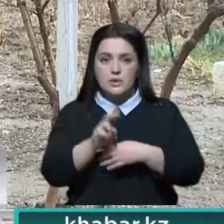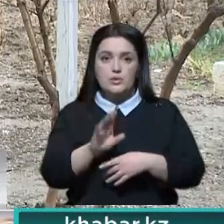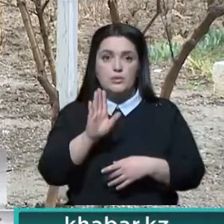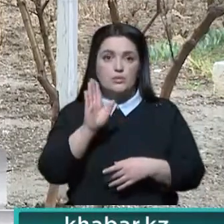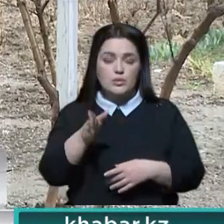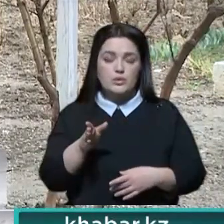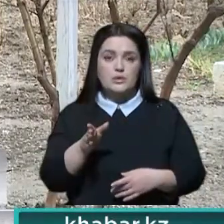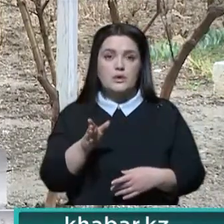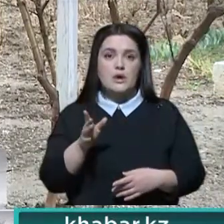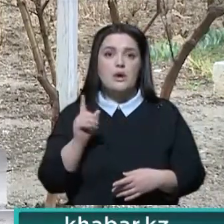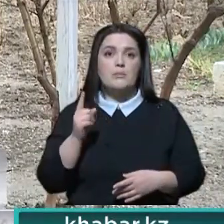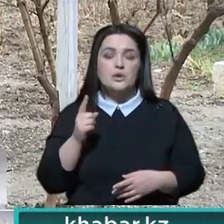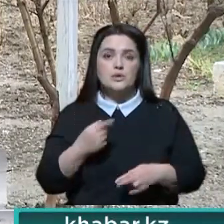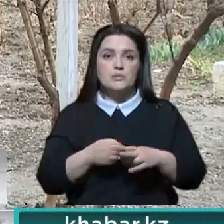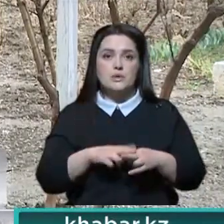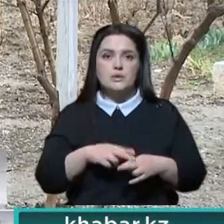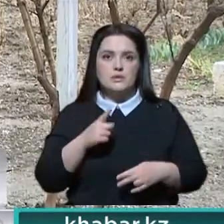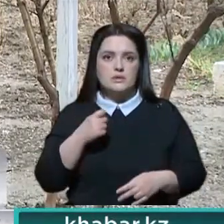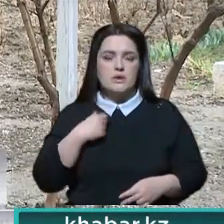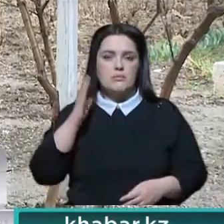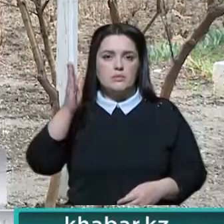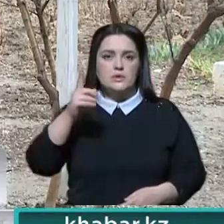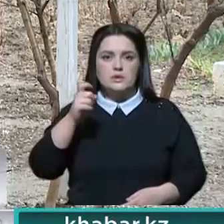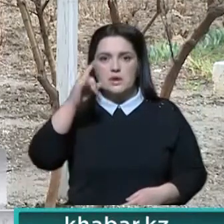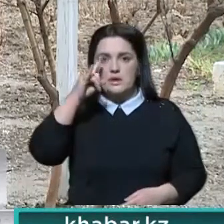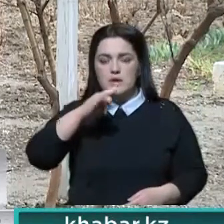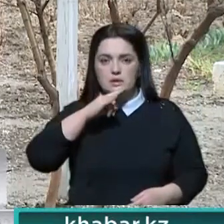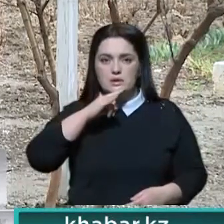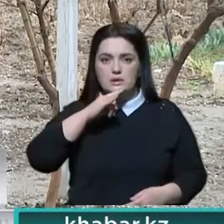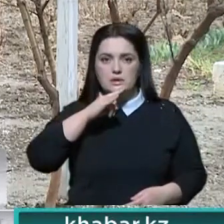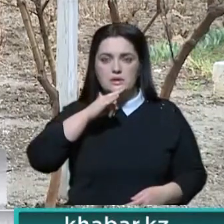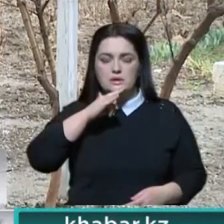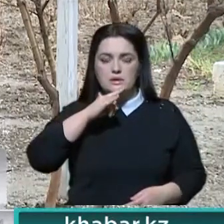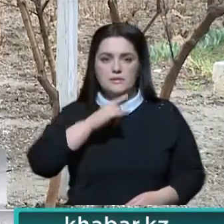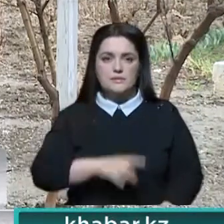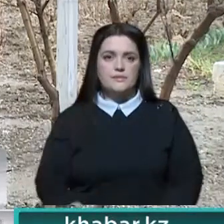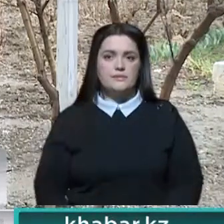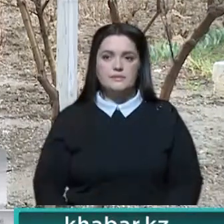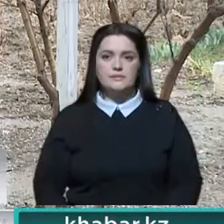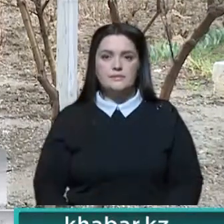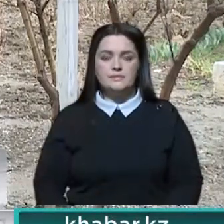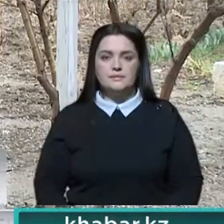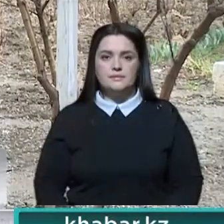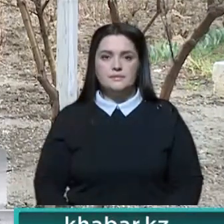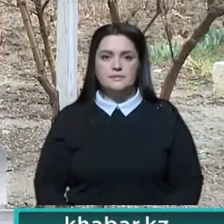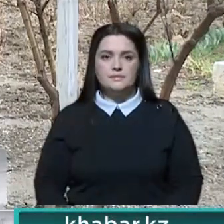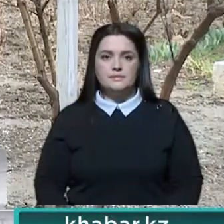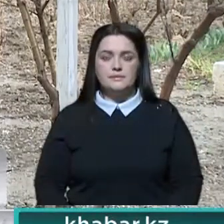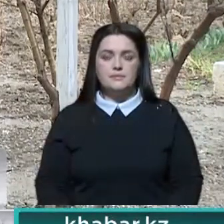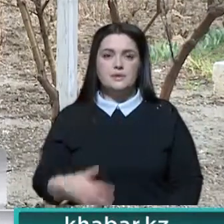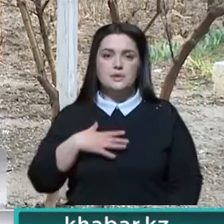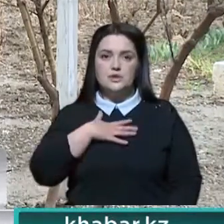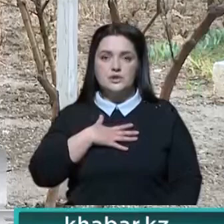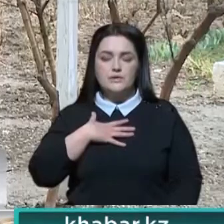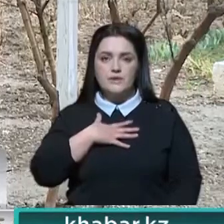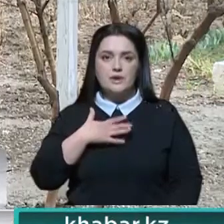что за будущее наше, за Казахстан, за будущее Казахстана переживаю.